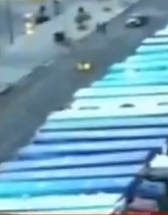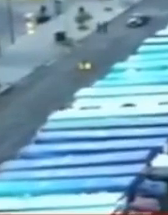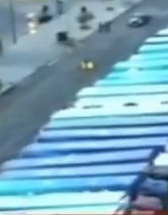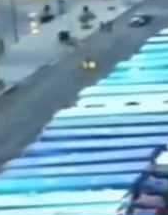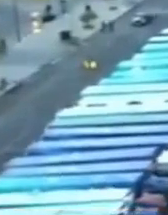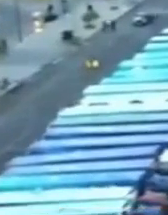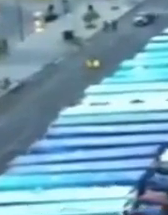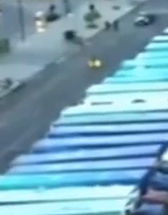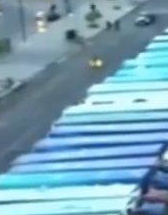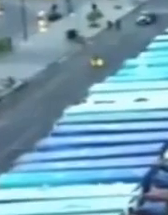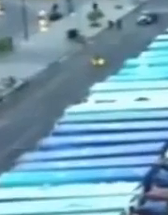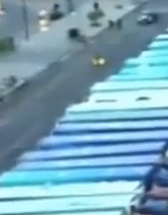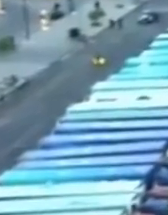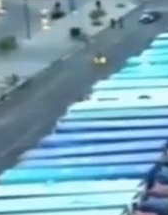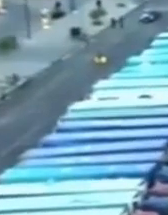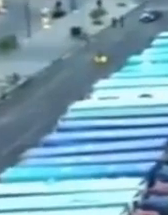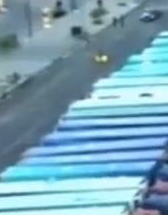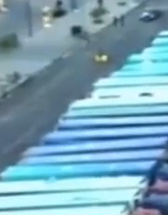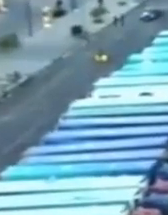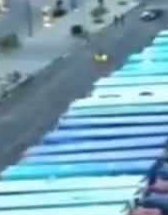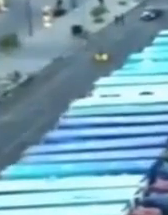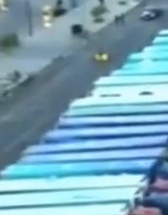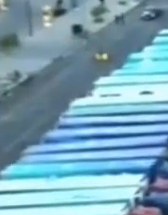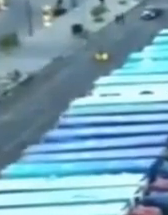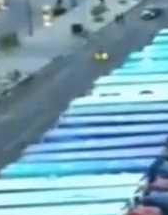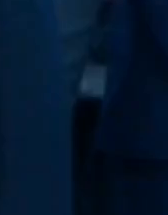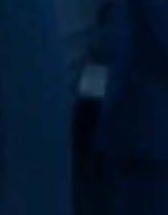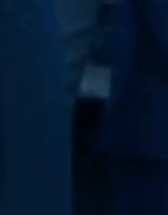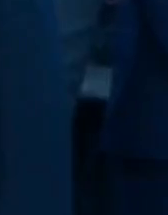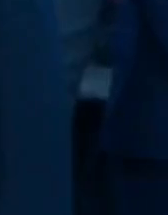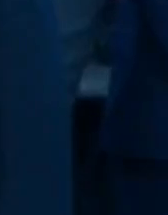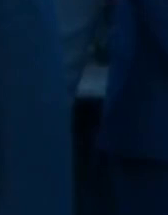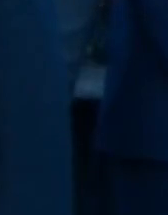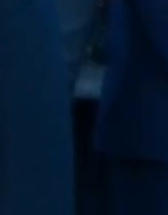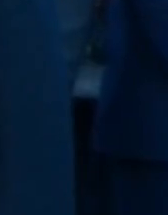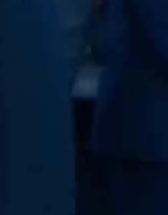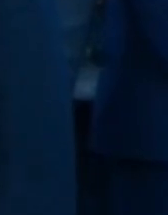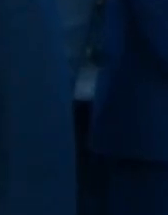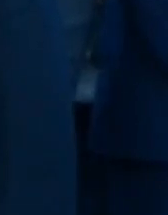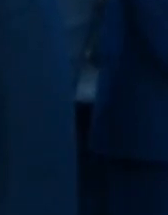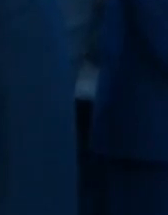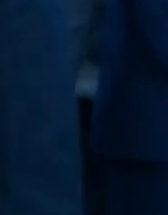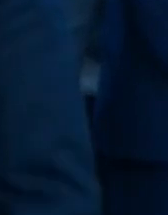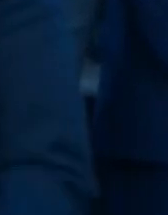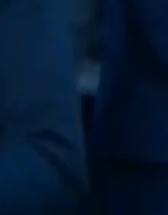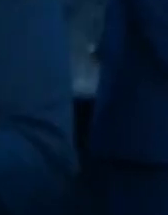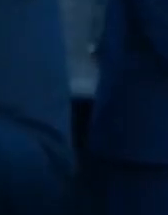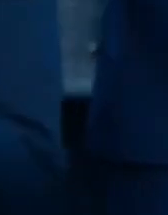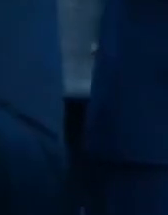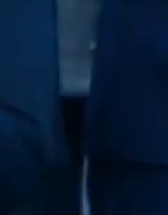متشكرين ونقول انا سعيد ان انا موجود معاكم النهارده، ولا بقول الجهد اللي انتم بتعملوه